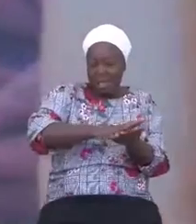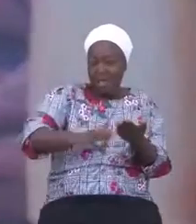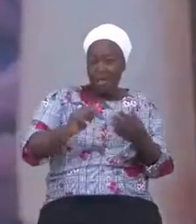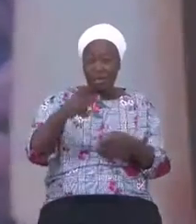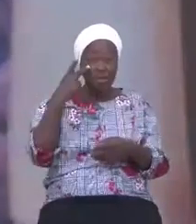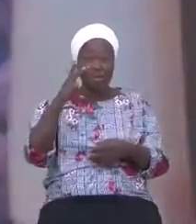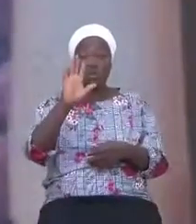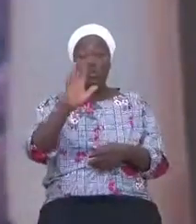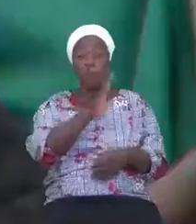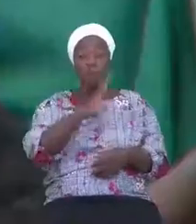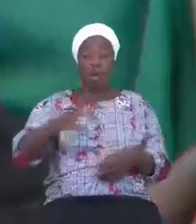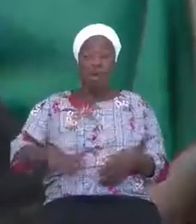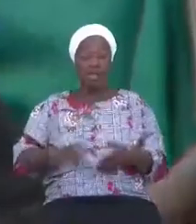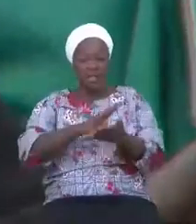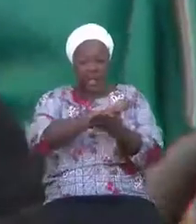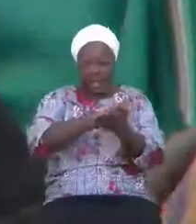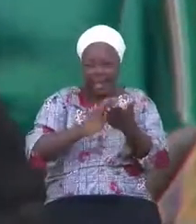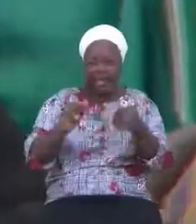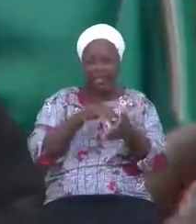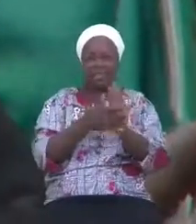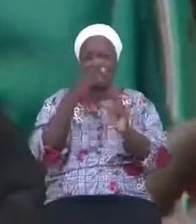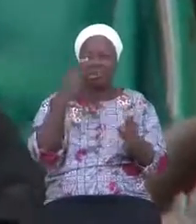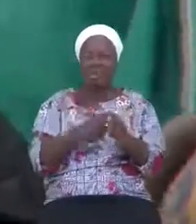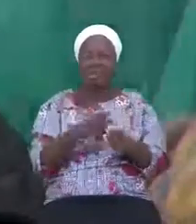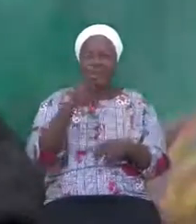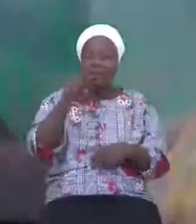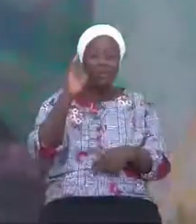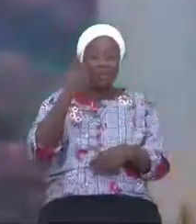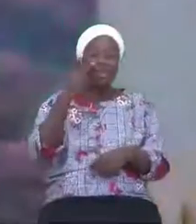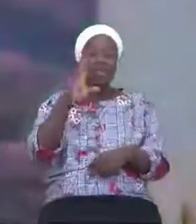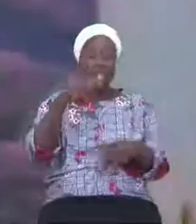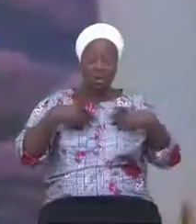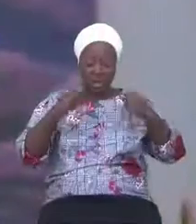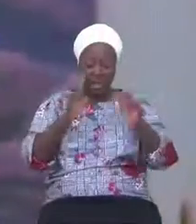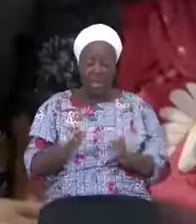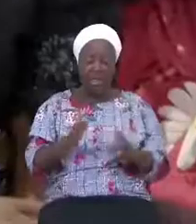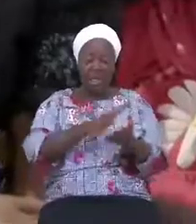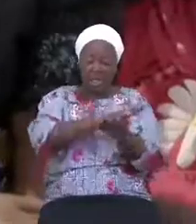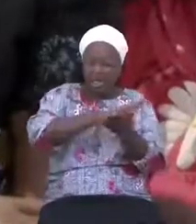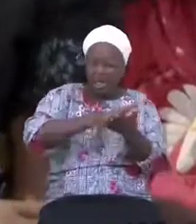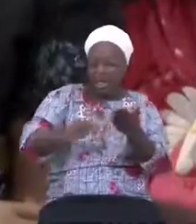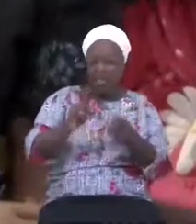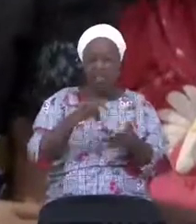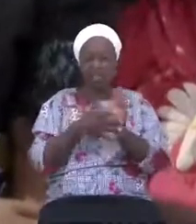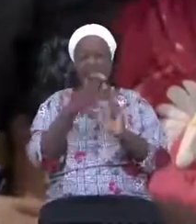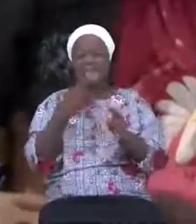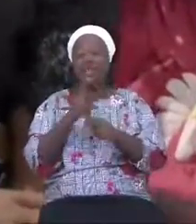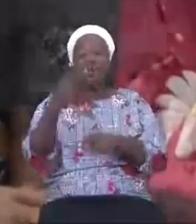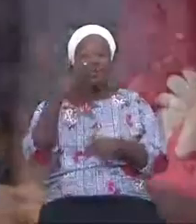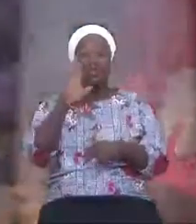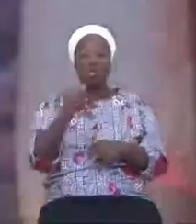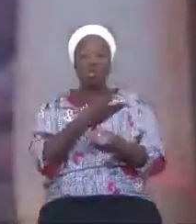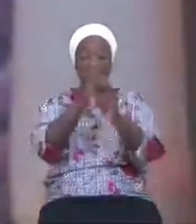ton Christ clairement. Tu verras ton guérisseur clairement. Tu verras ton